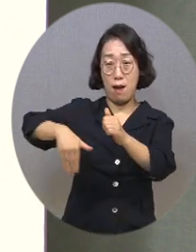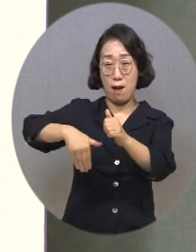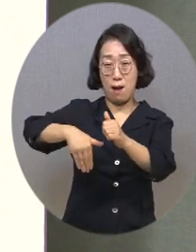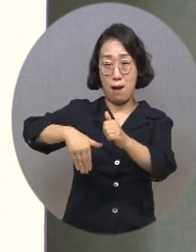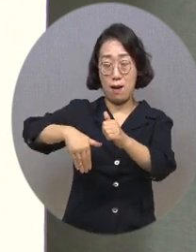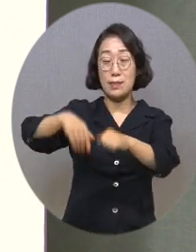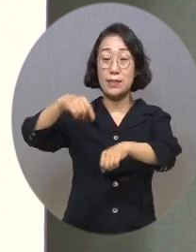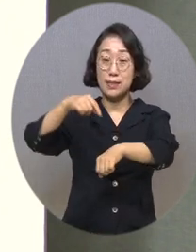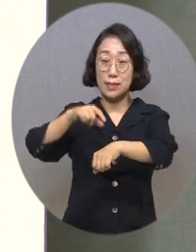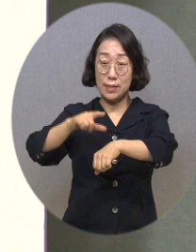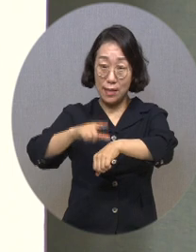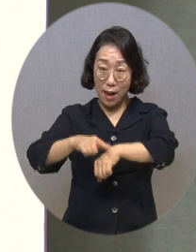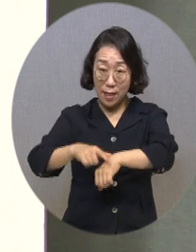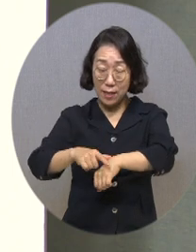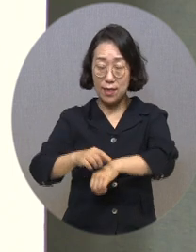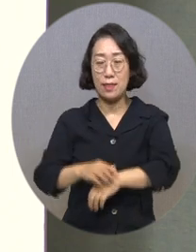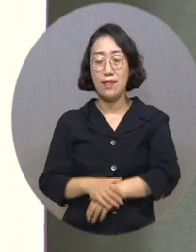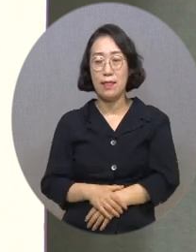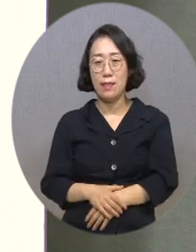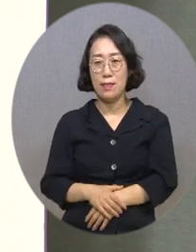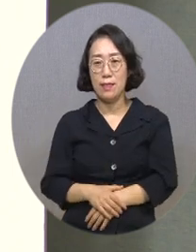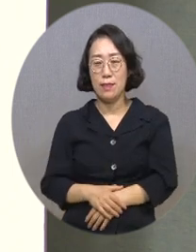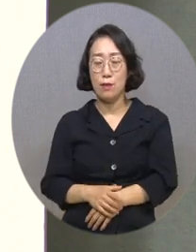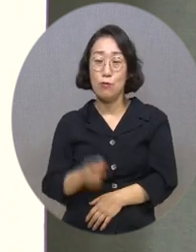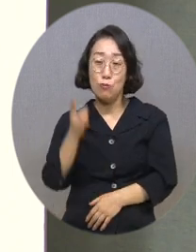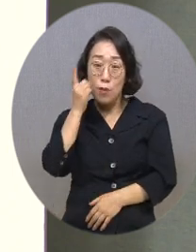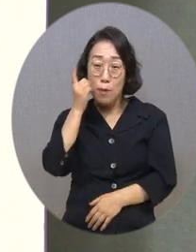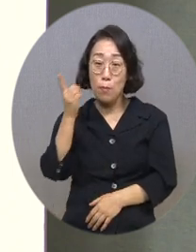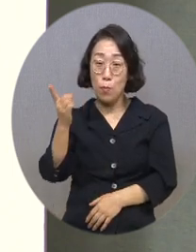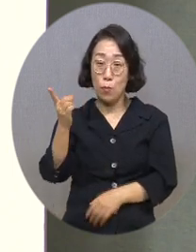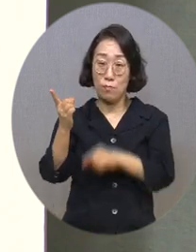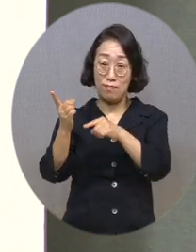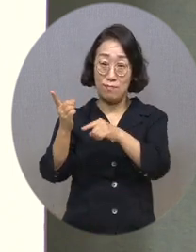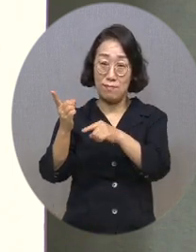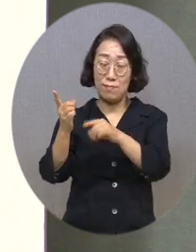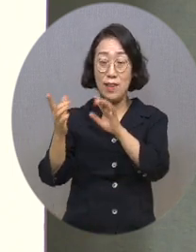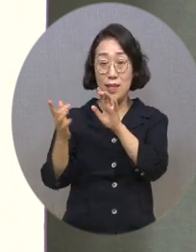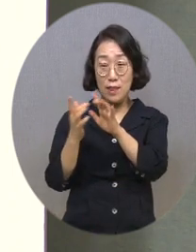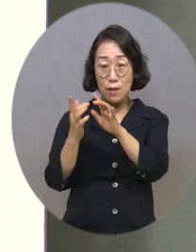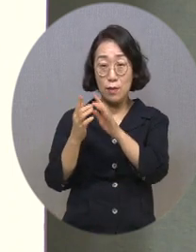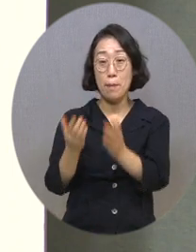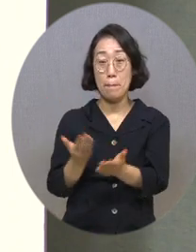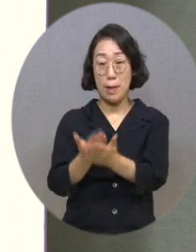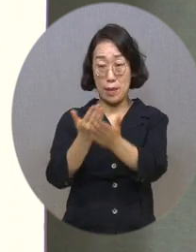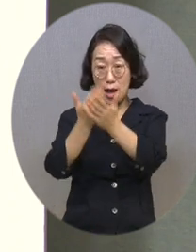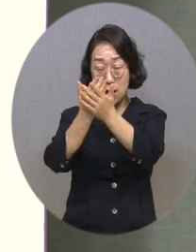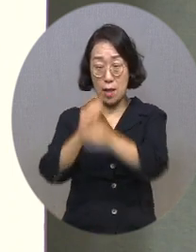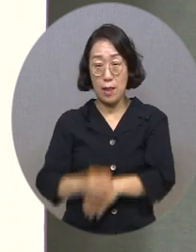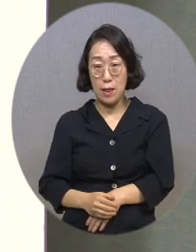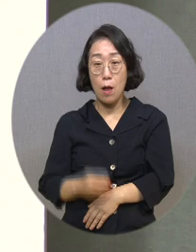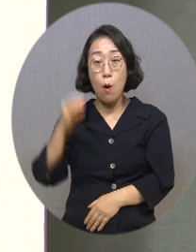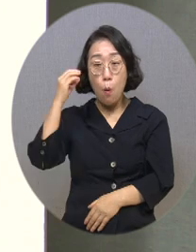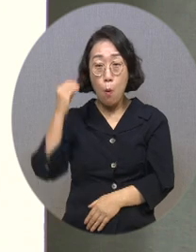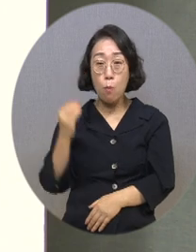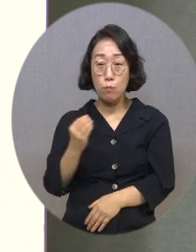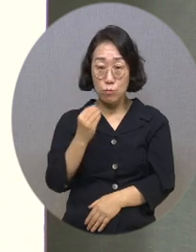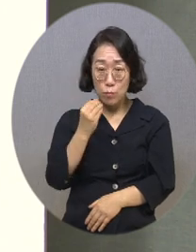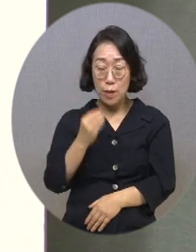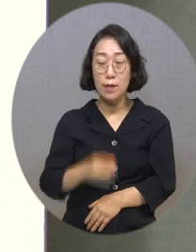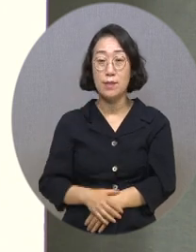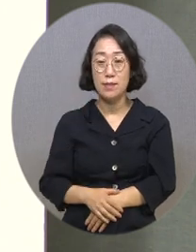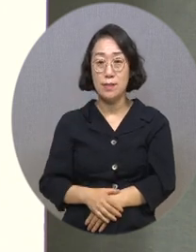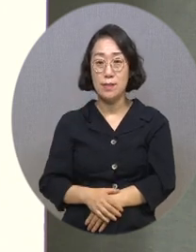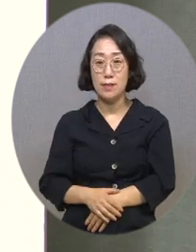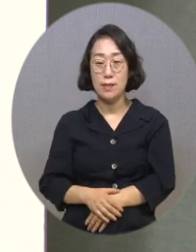세월이 예, 모바일이 발달이 돼가지고 블로그 사이트가 생기고 뭐